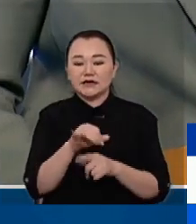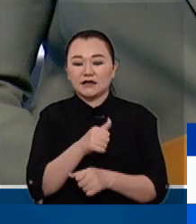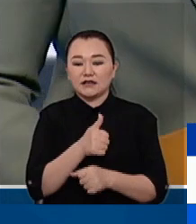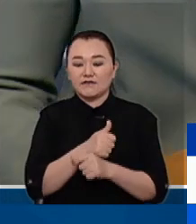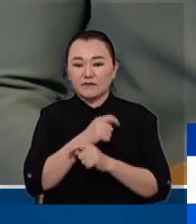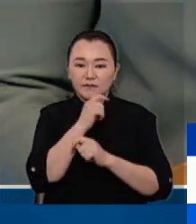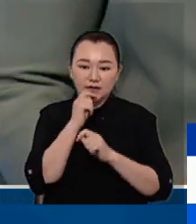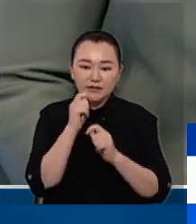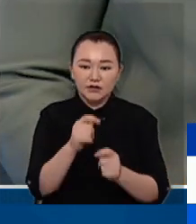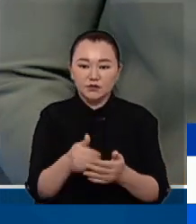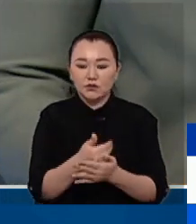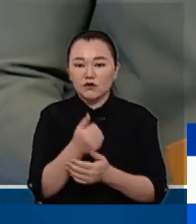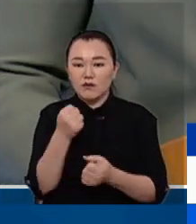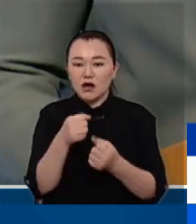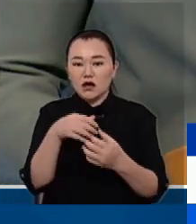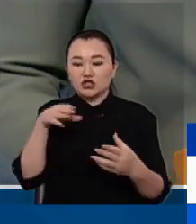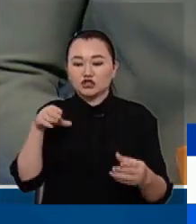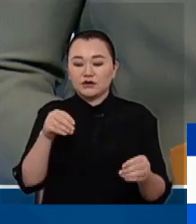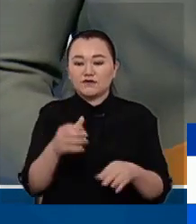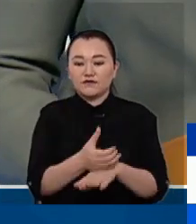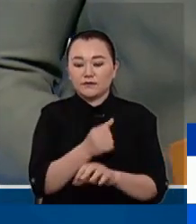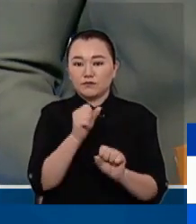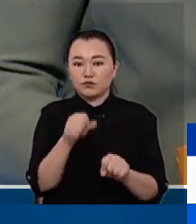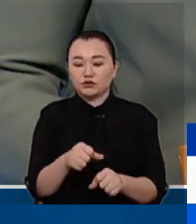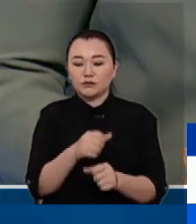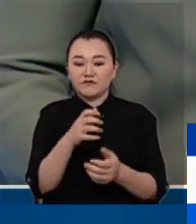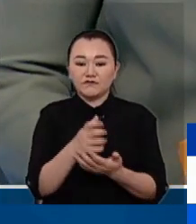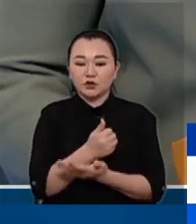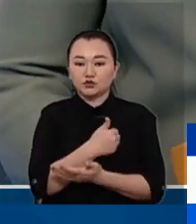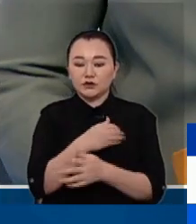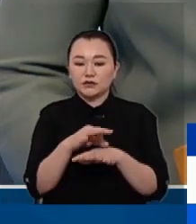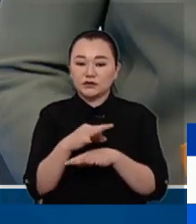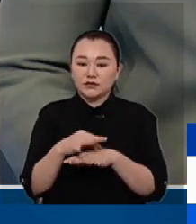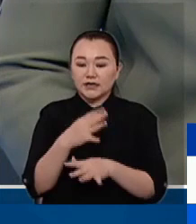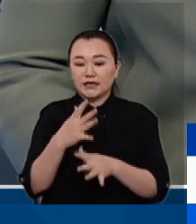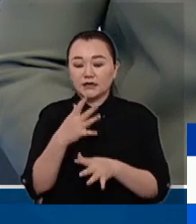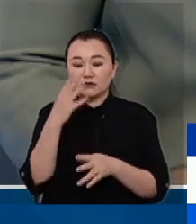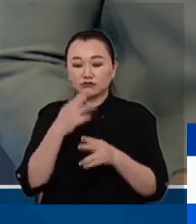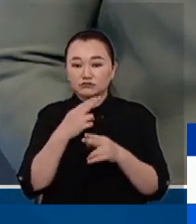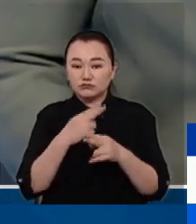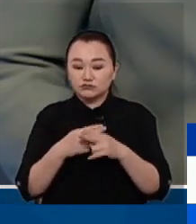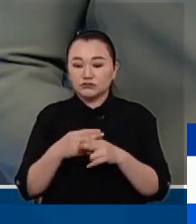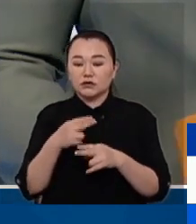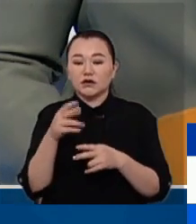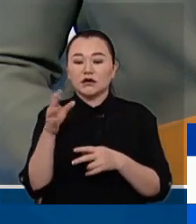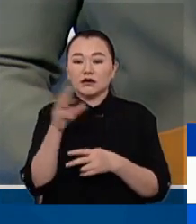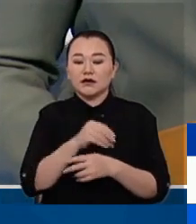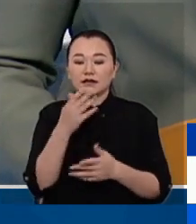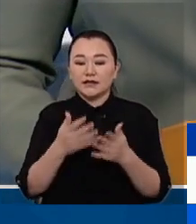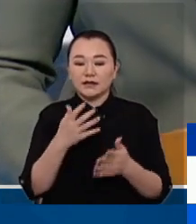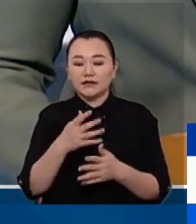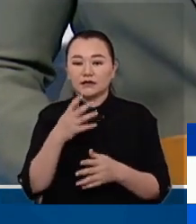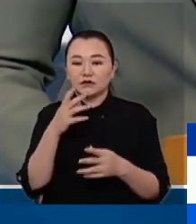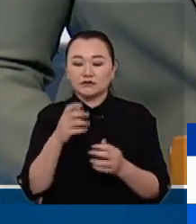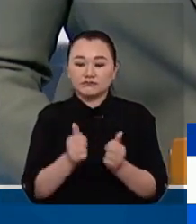жүлде жаңа автокөлік иесі атану болып отыр. Ал жеңу үшін ерлі-зайыптылар, немесе ағасы мен қарындасы, я болмаса